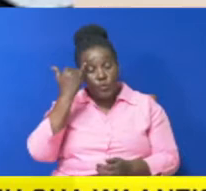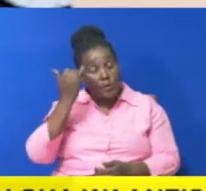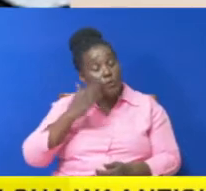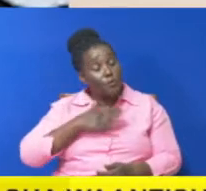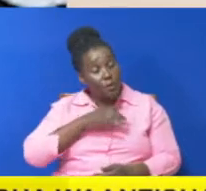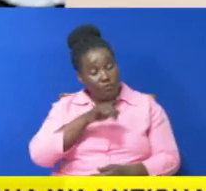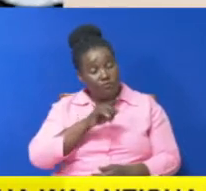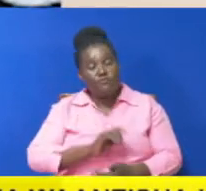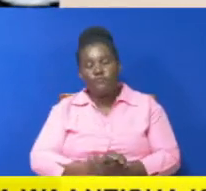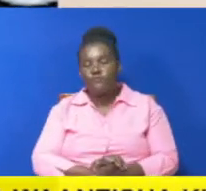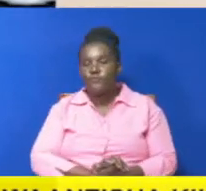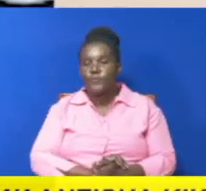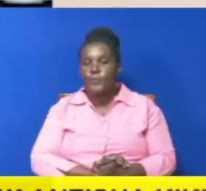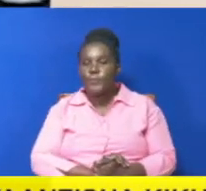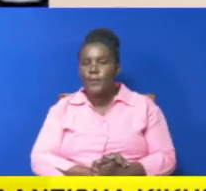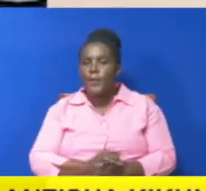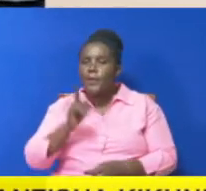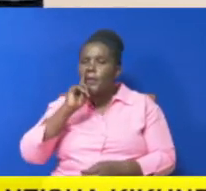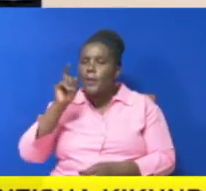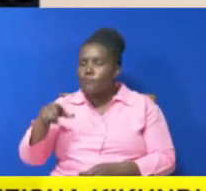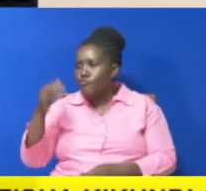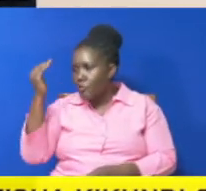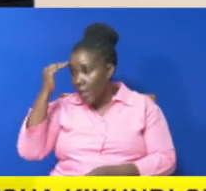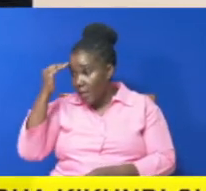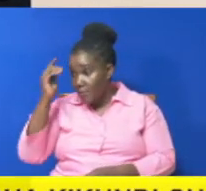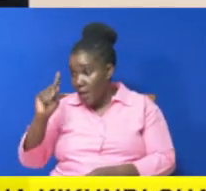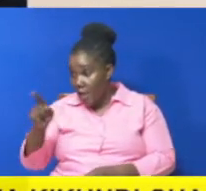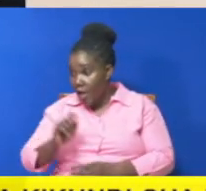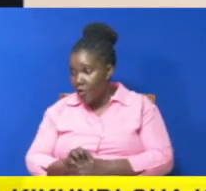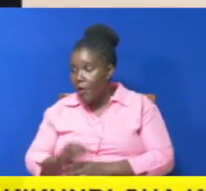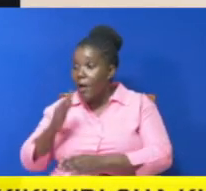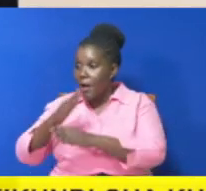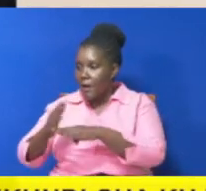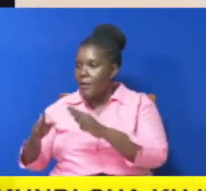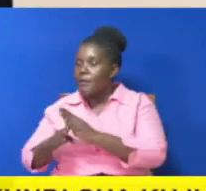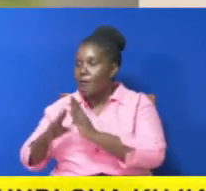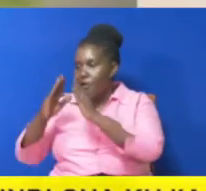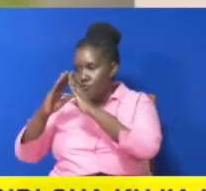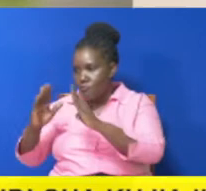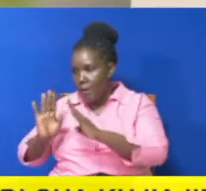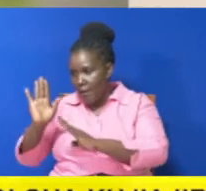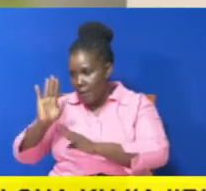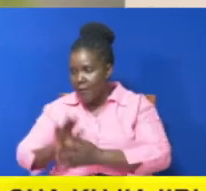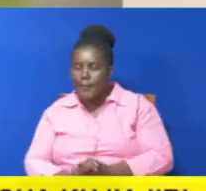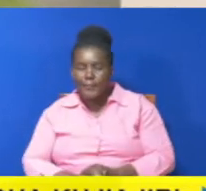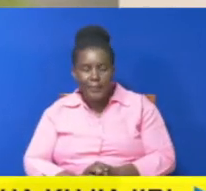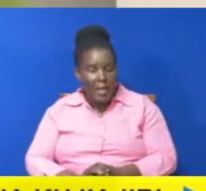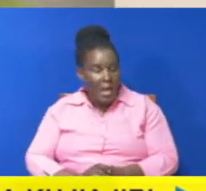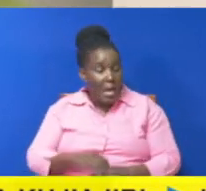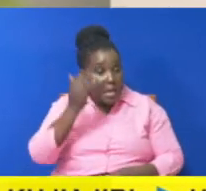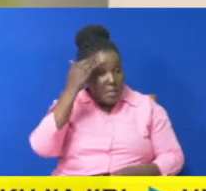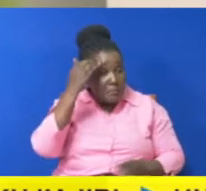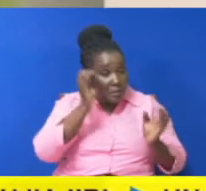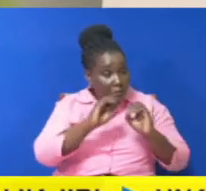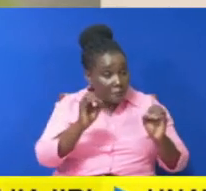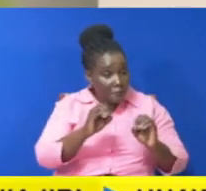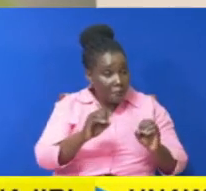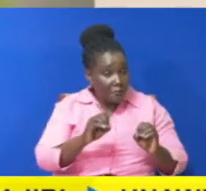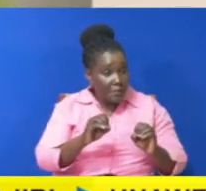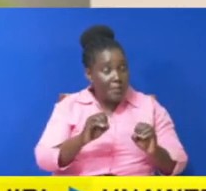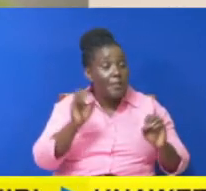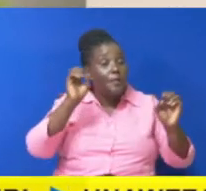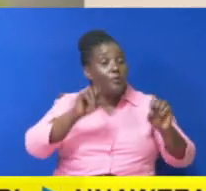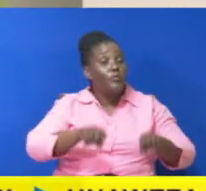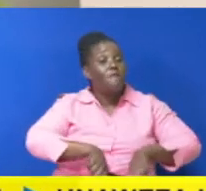huo. Kila aliye na hekima hujenga nyumba yake, na asiyekuwa nayo huibomoa kwa mikono yake mwenyewe.